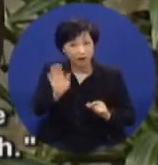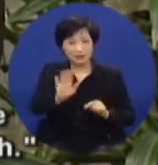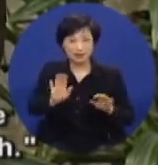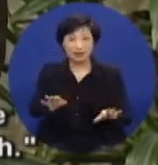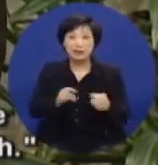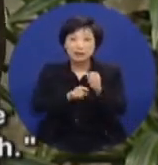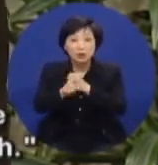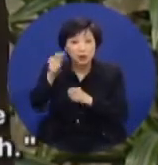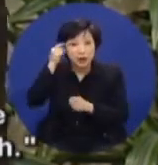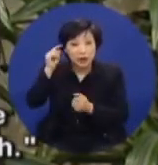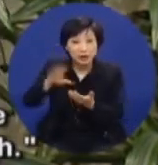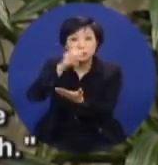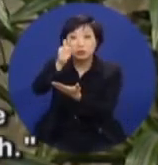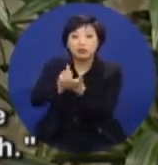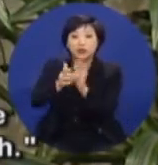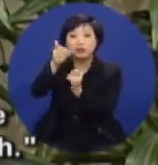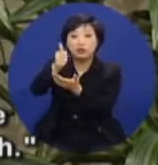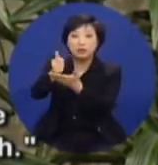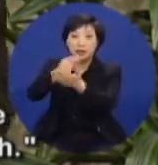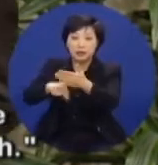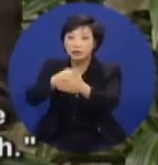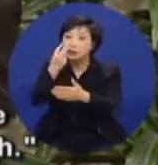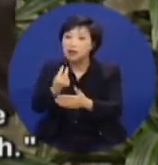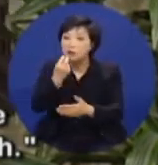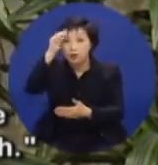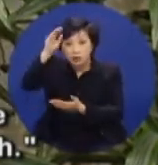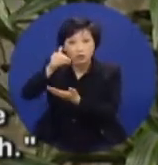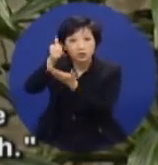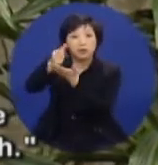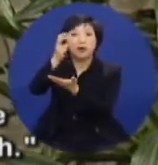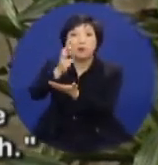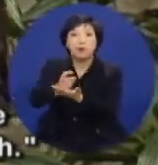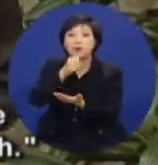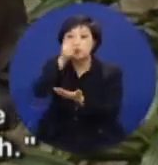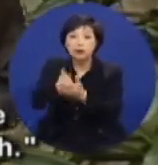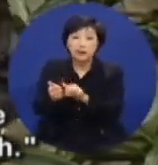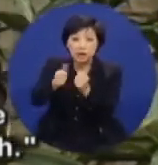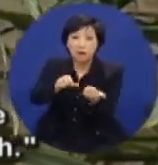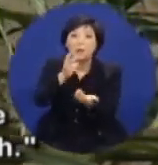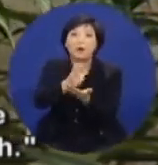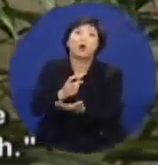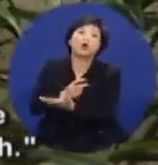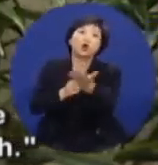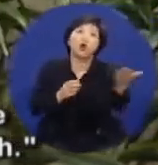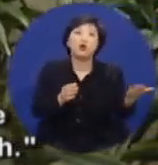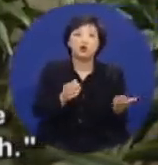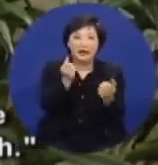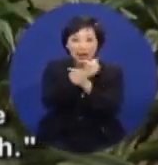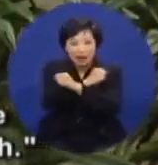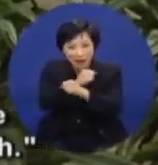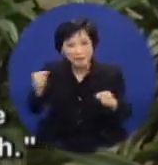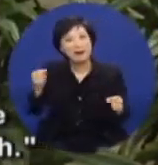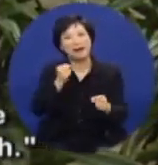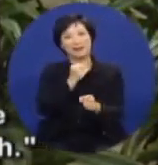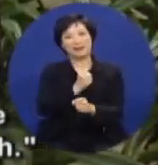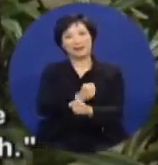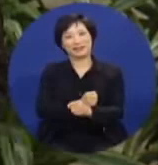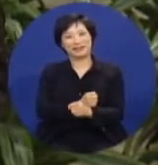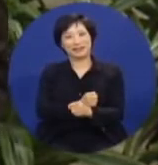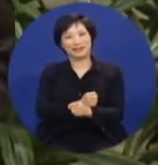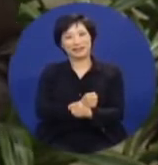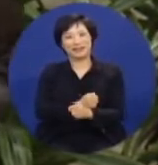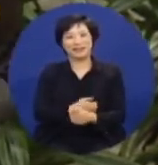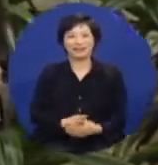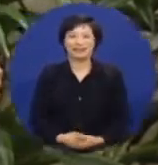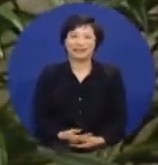그리스도 예수 안에 있는 생명의 성령의 법이 죄와 사망의 법에서 너를 해방 하였음이라